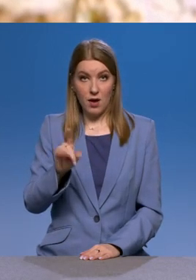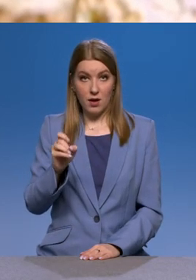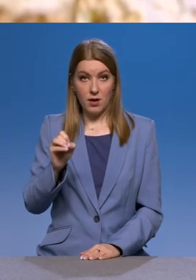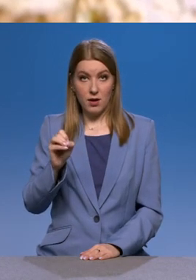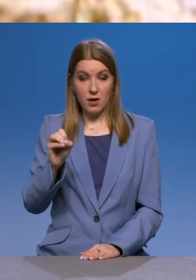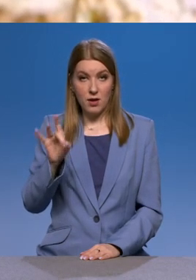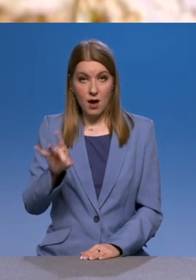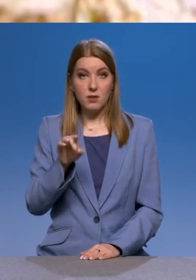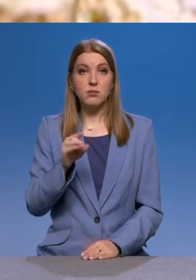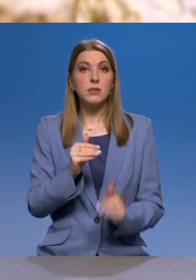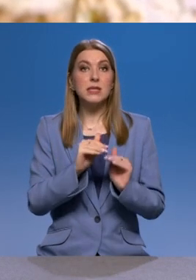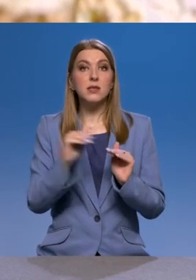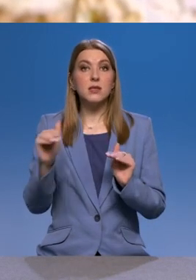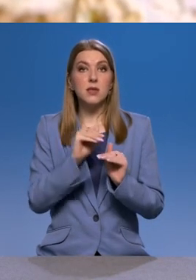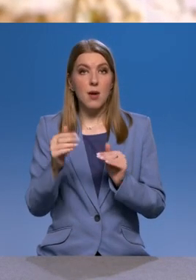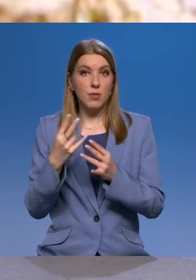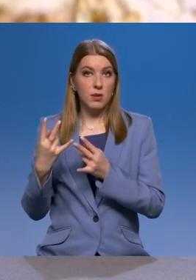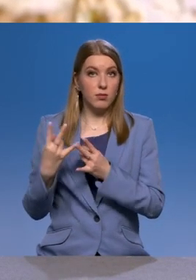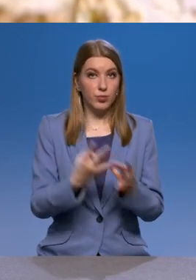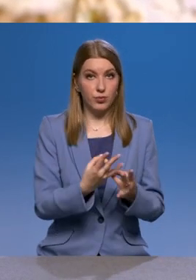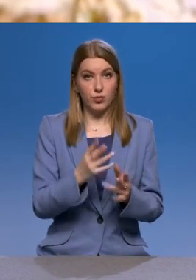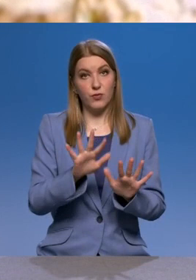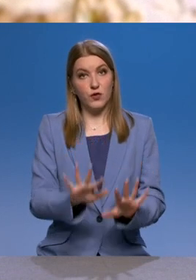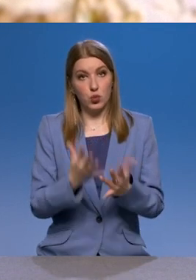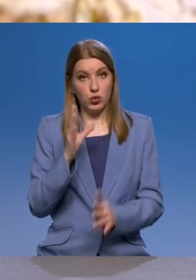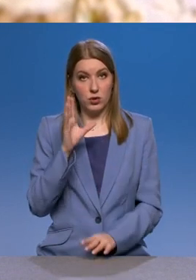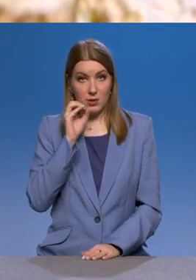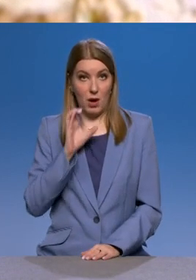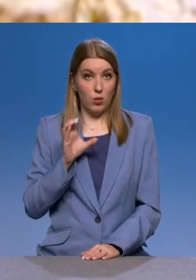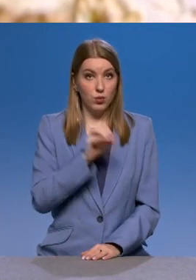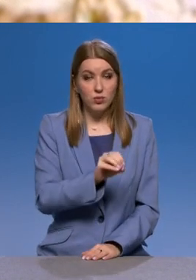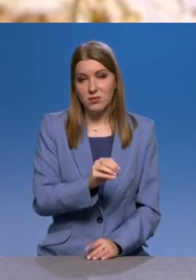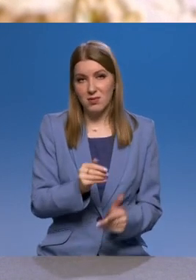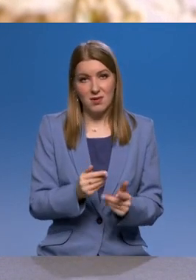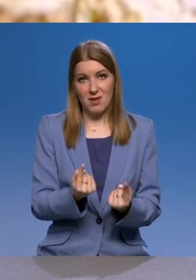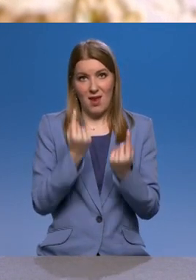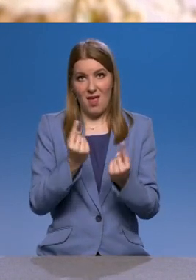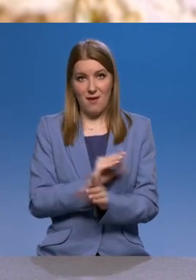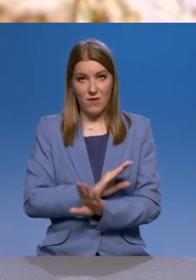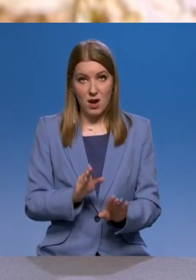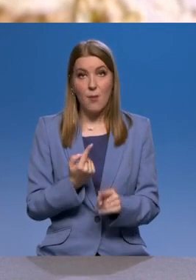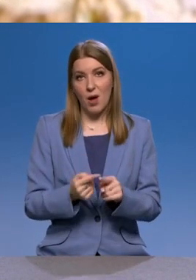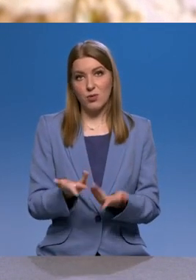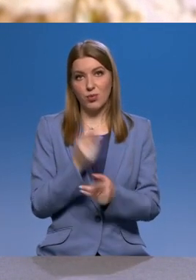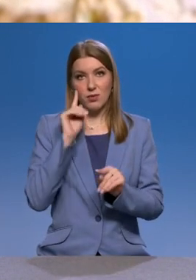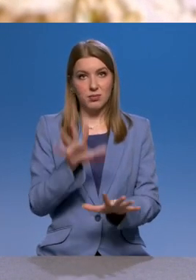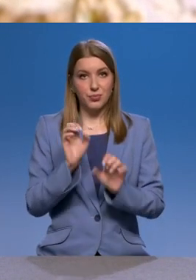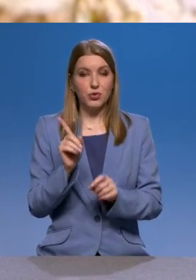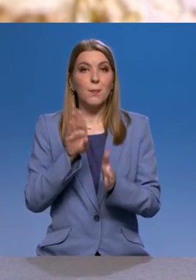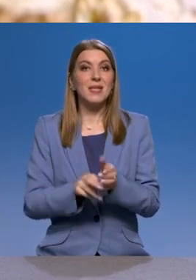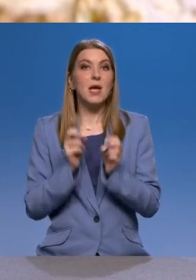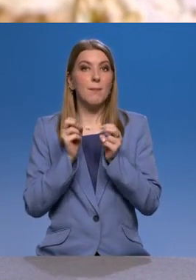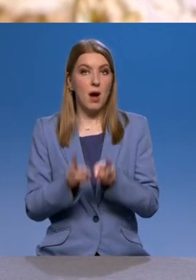степень травматизации в случае покуса, она не слишком велика, да, и поэтому нам кажется, что, да, это довольно безопасно.